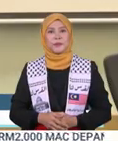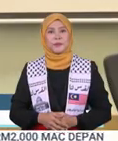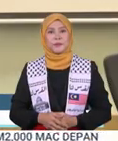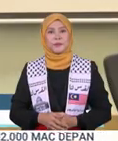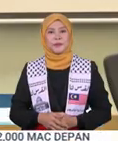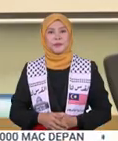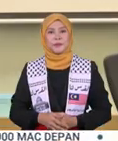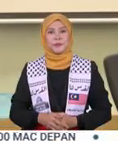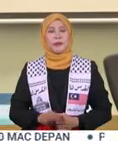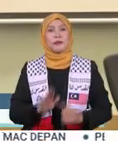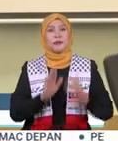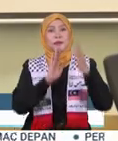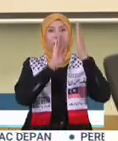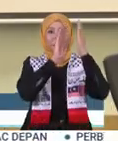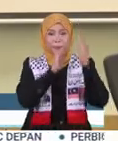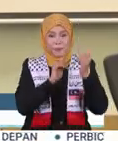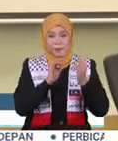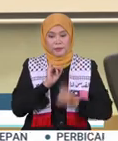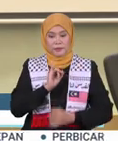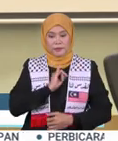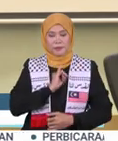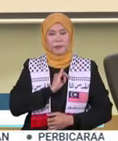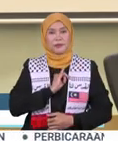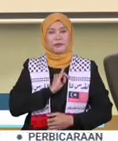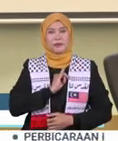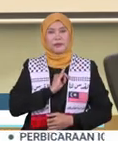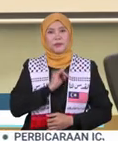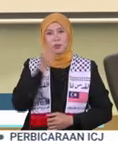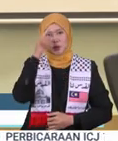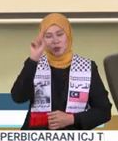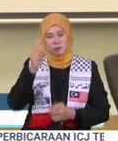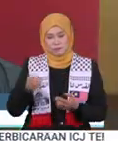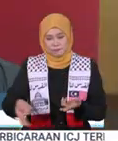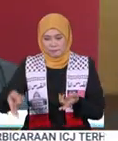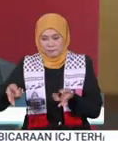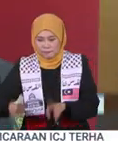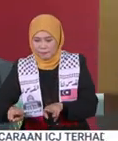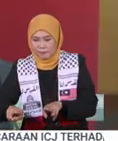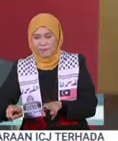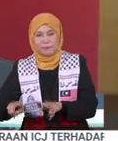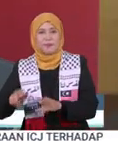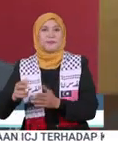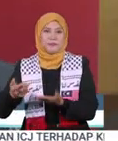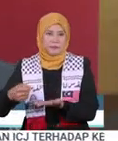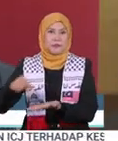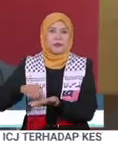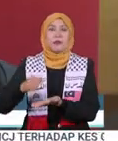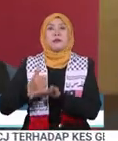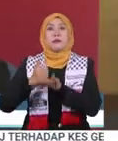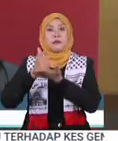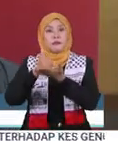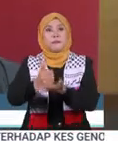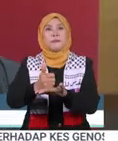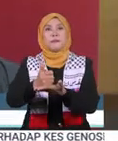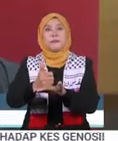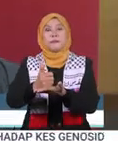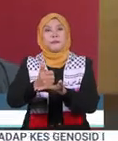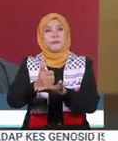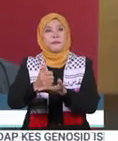Harapan saya kepada persahabatan ini adalah untuk membantu lagi lebih